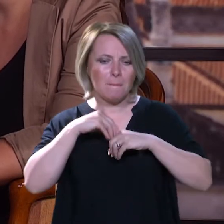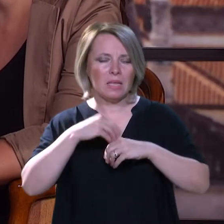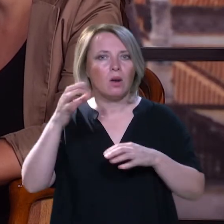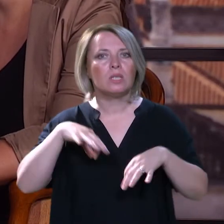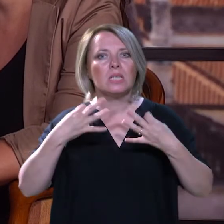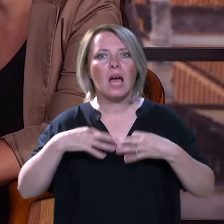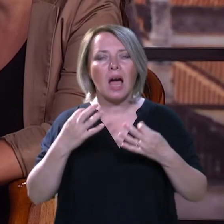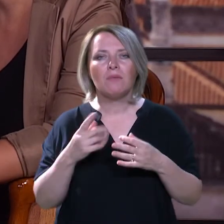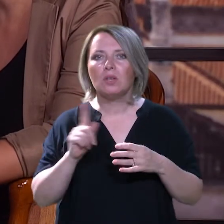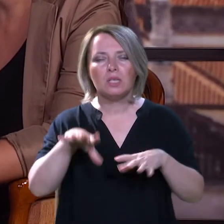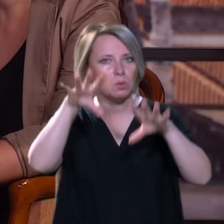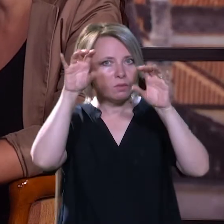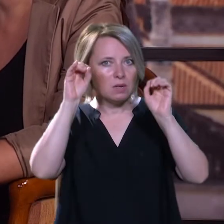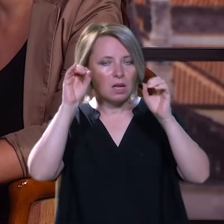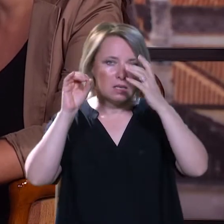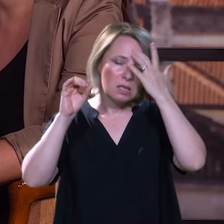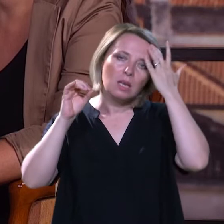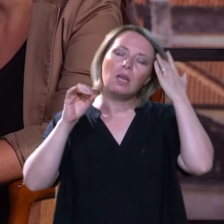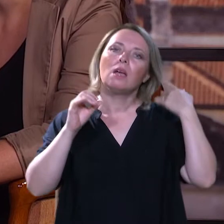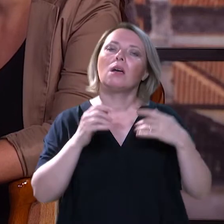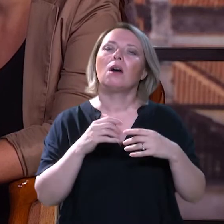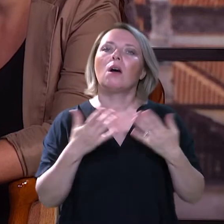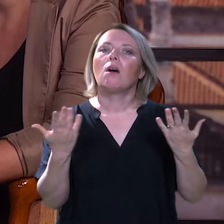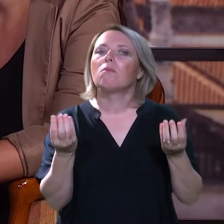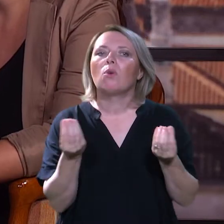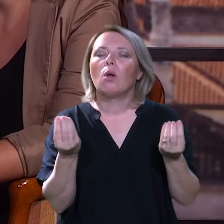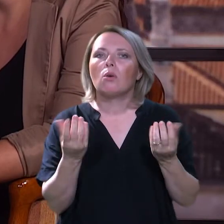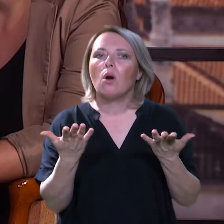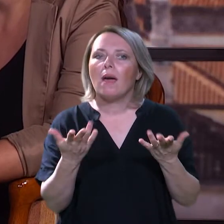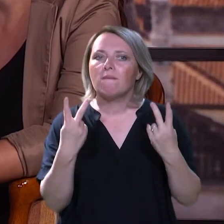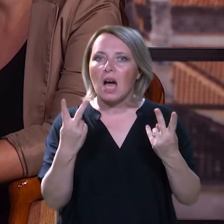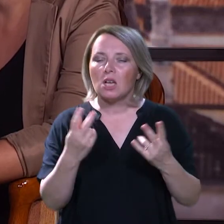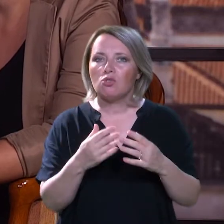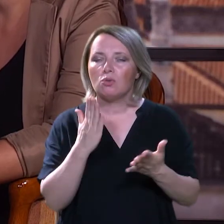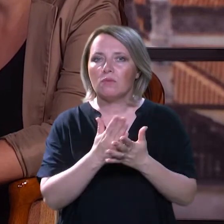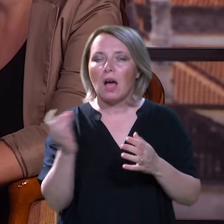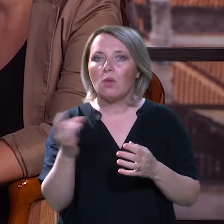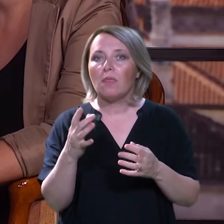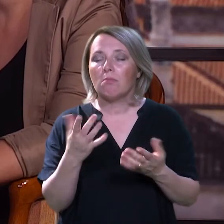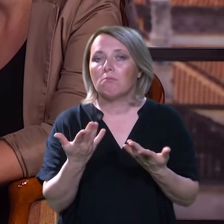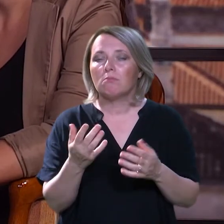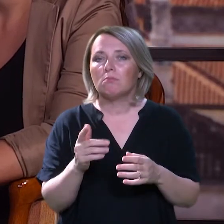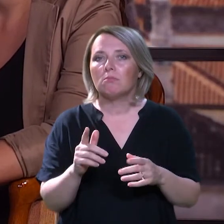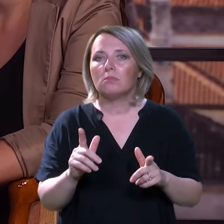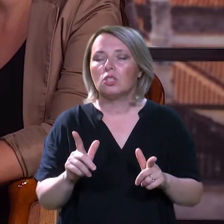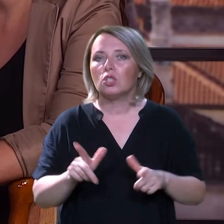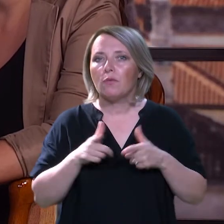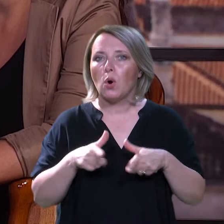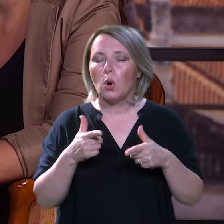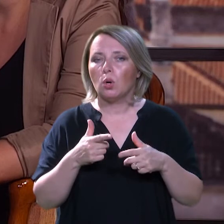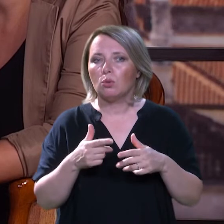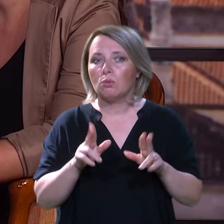mentalnom zdravlju, da nismo ni sami svjesni koliko je ono bitno u svakodnevnom životu. Da